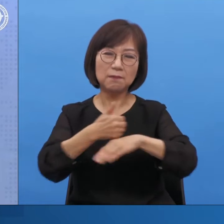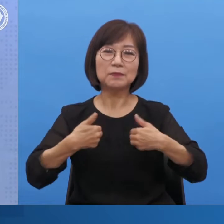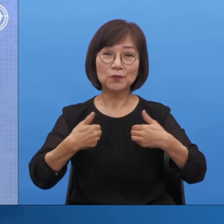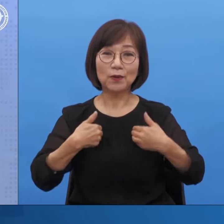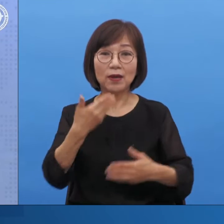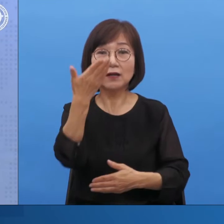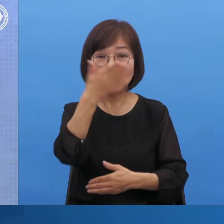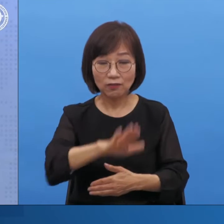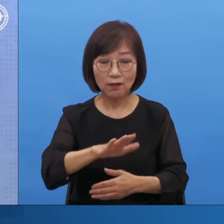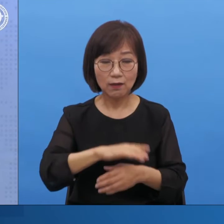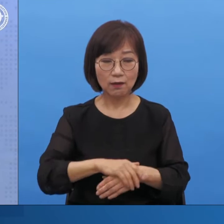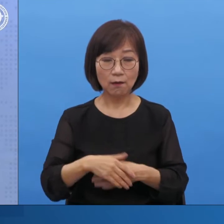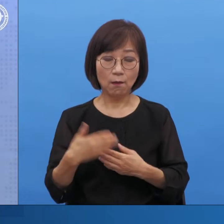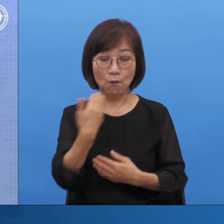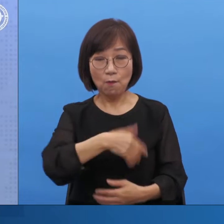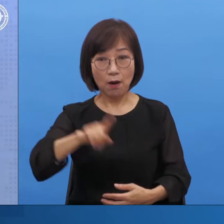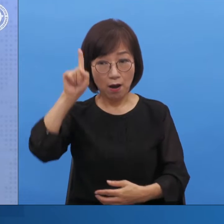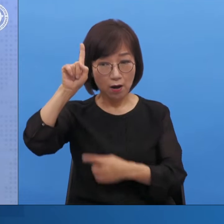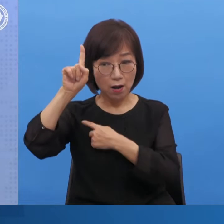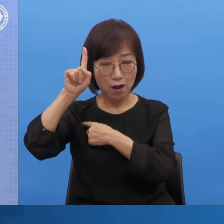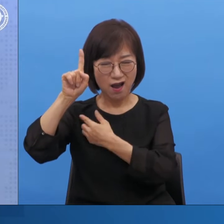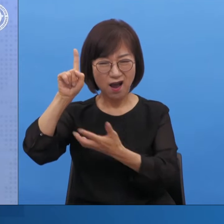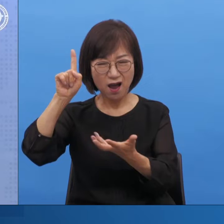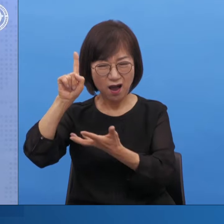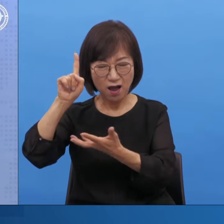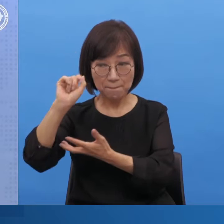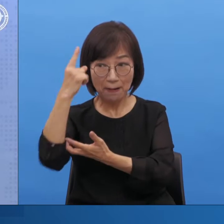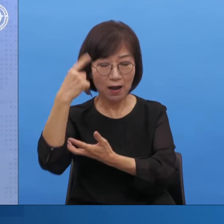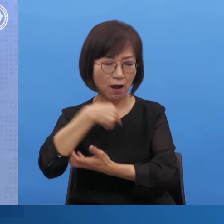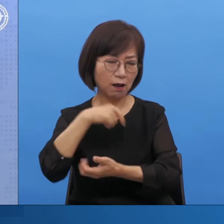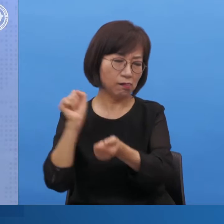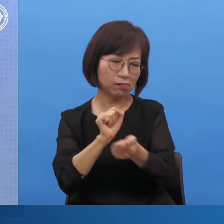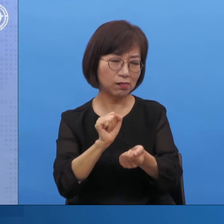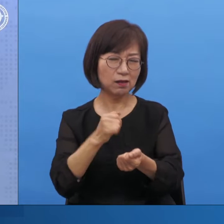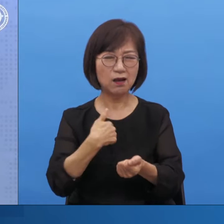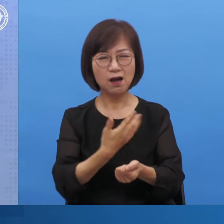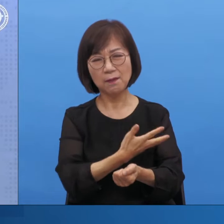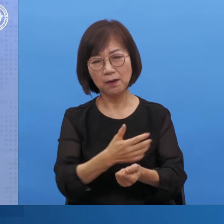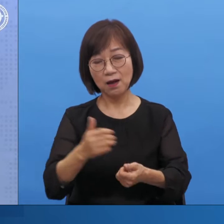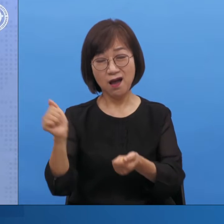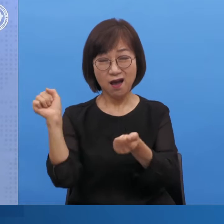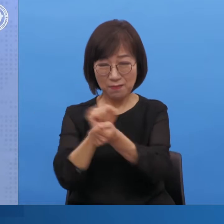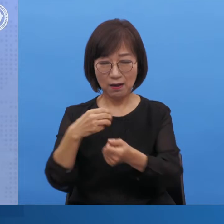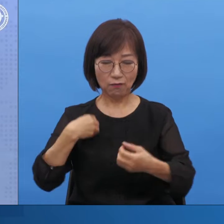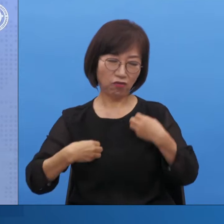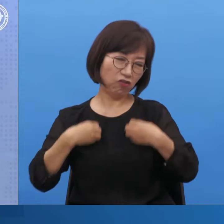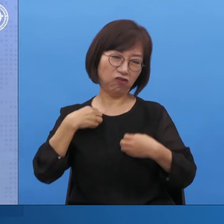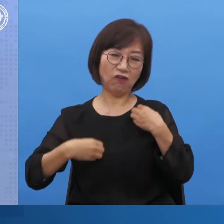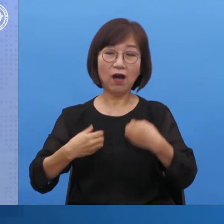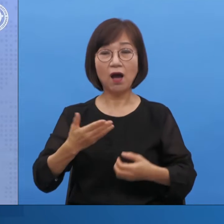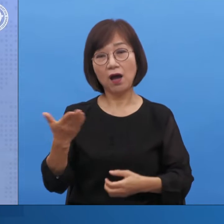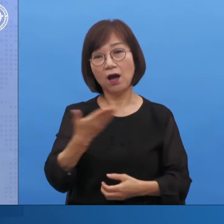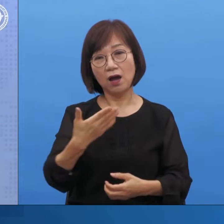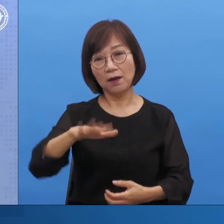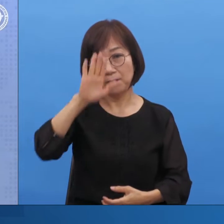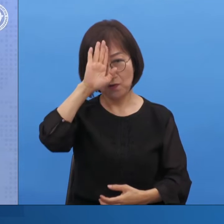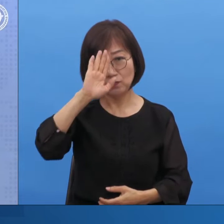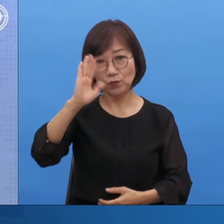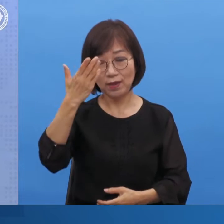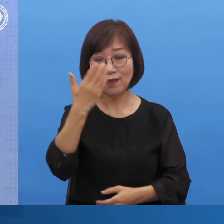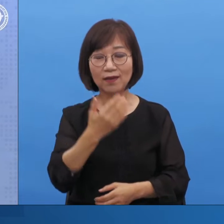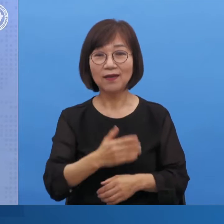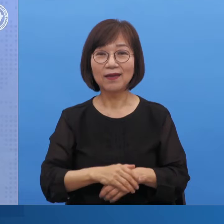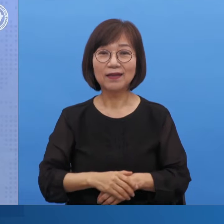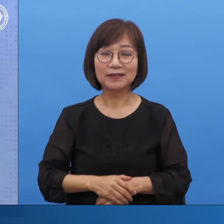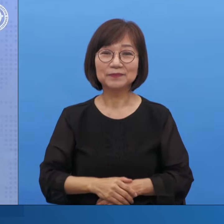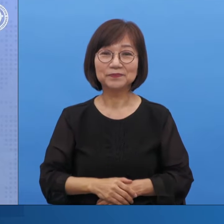여기저기 자꾸 아프잖아요. If you're physically sick, of course you have to visit the hospitals. But if you're sick in one area, you become sick in another area very 근본적으로 quickly. 건강한 사람들은 뭐 예를